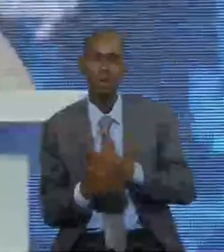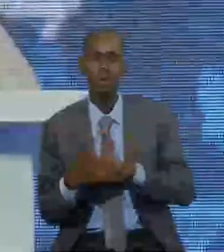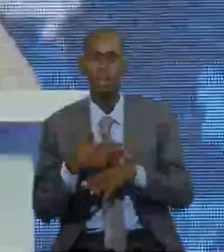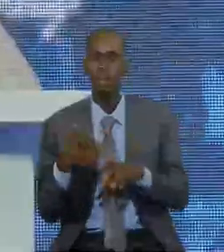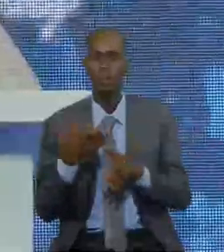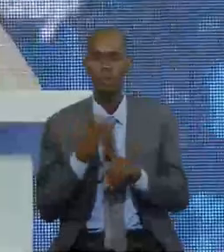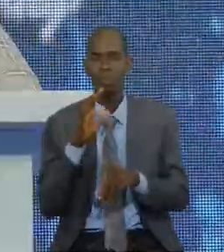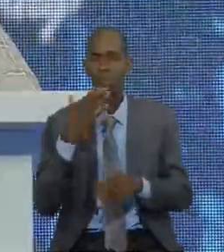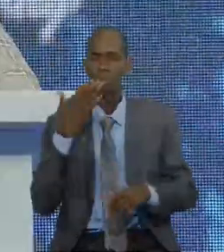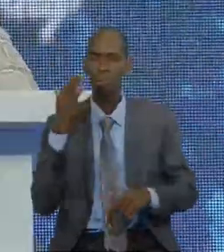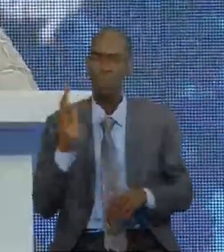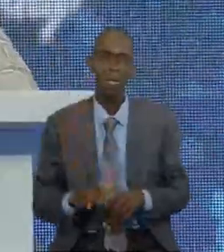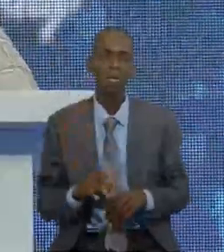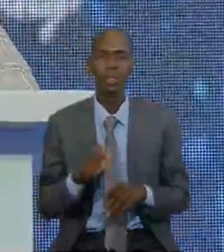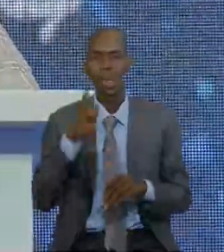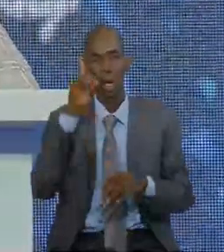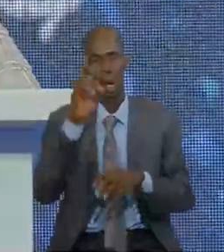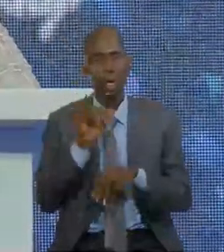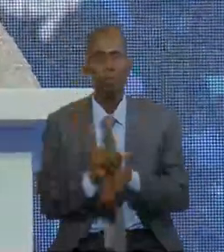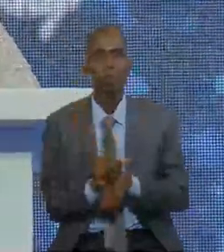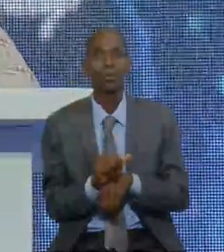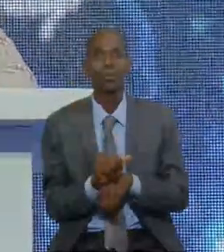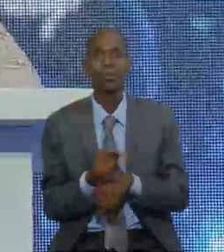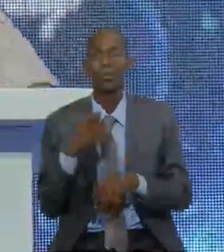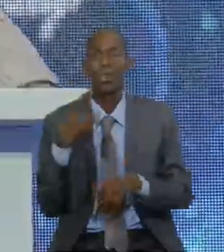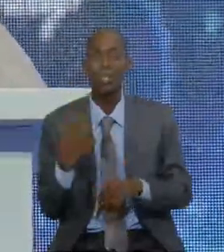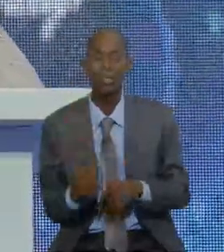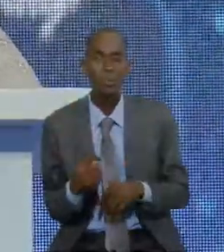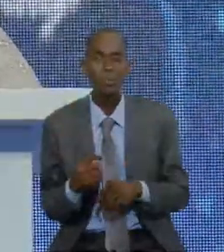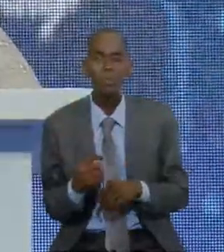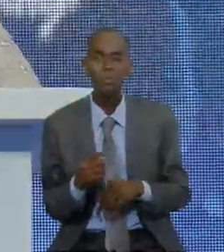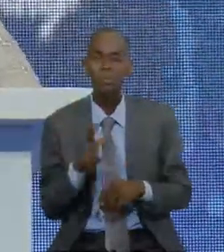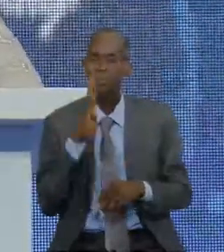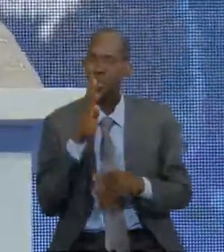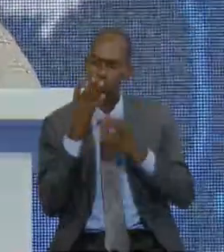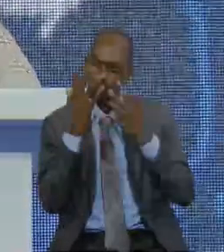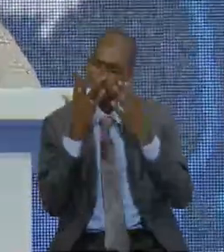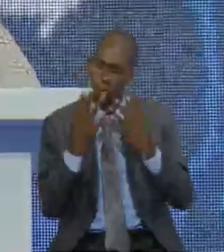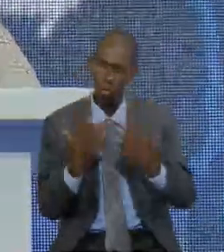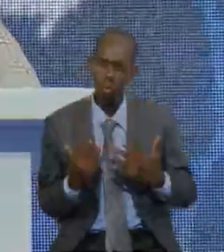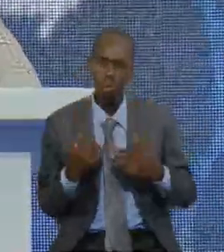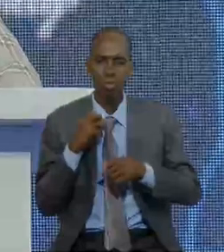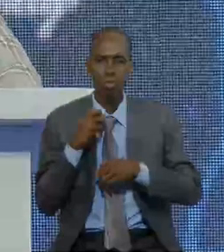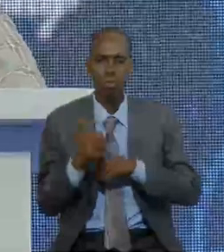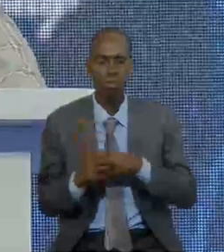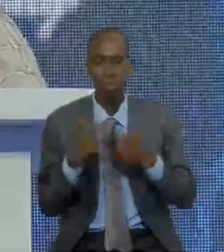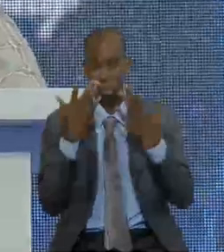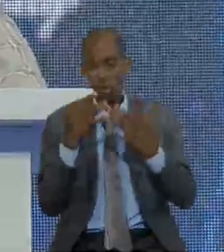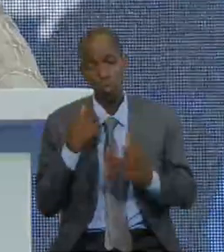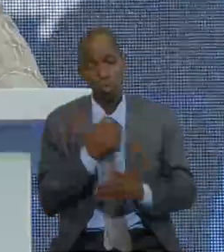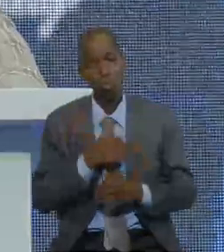de toute mauvaise habitude sois désolé pour ce que tu as fait